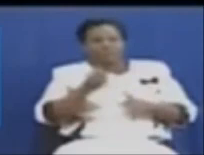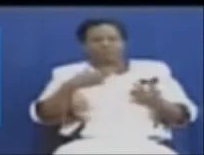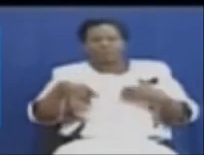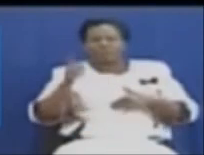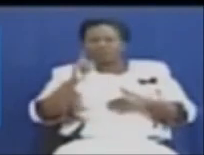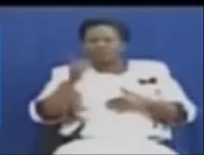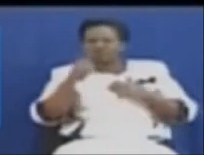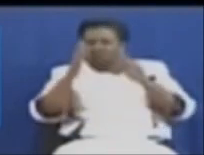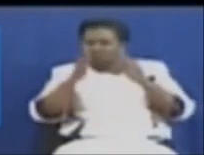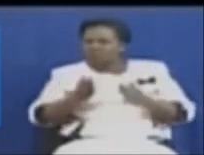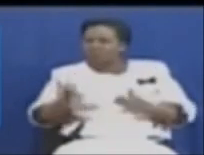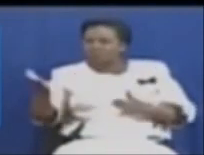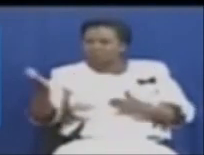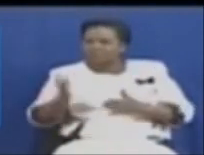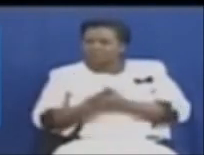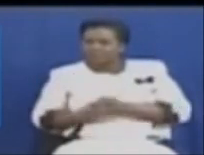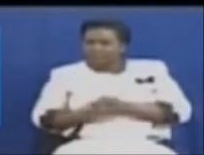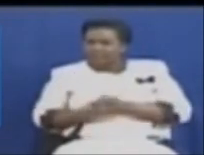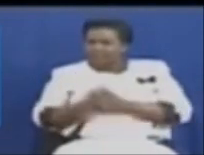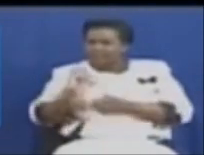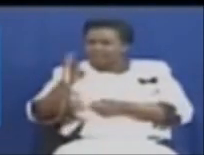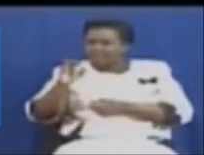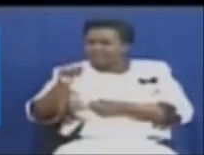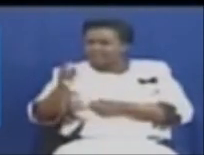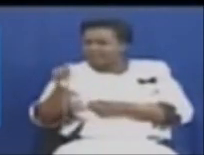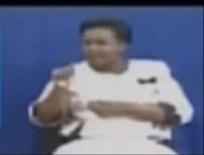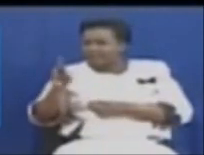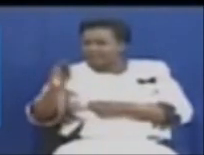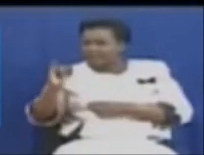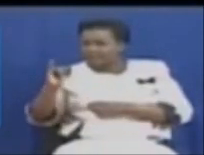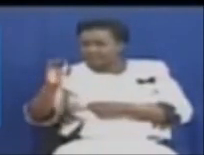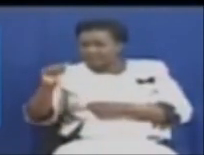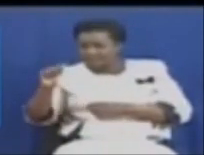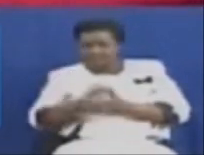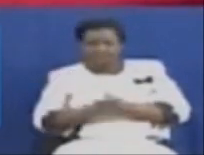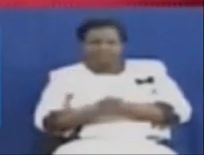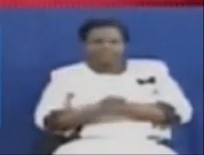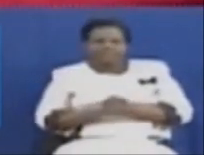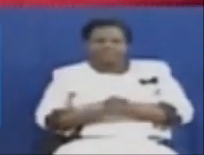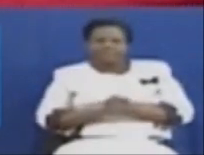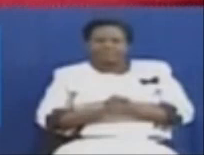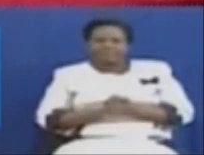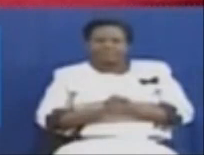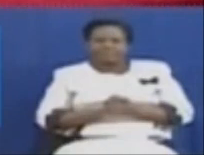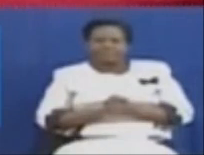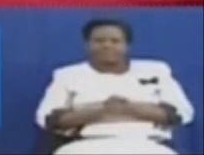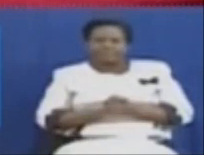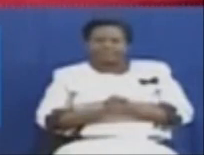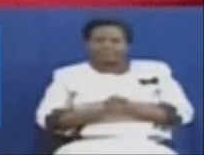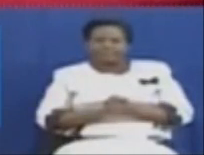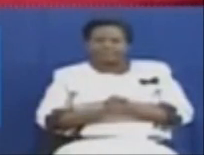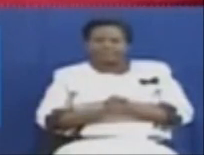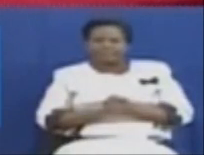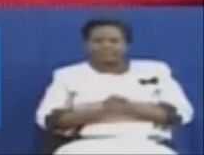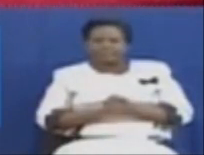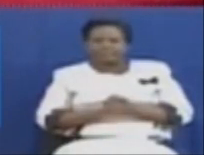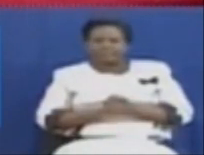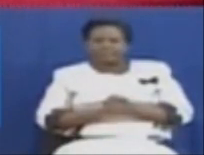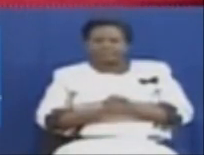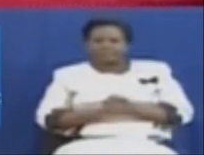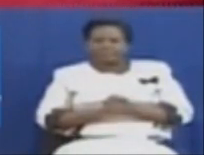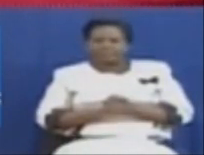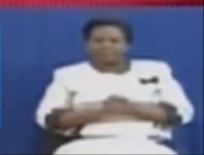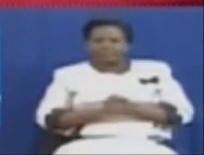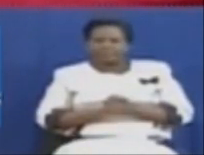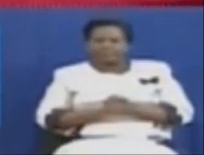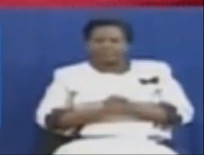wanatembea na biashara, wengine za mandazi, wengine za matunda, na wakati wazazi wao